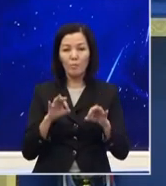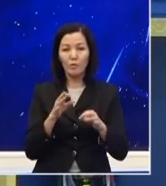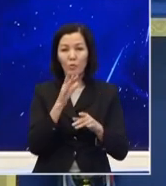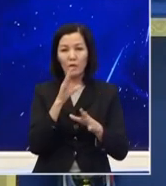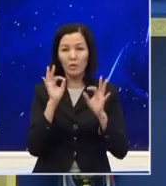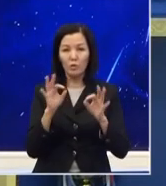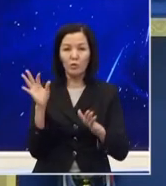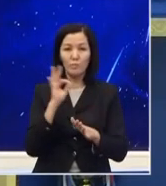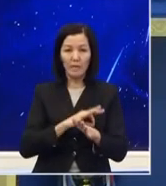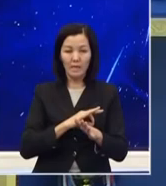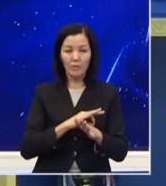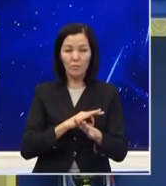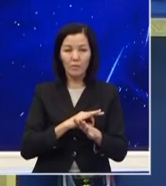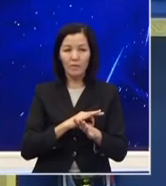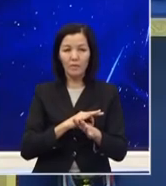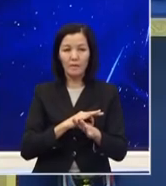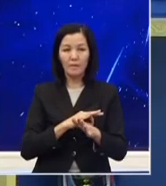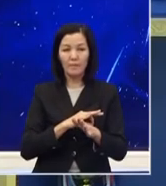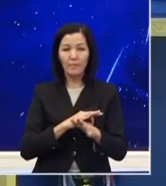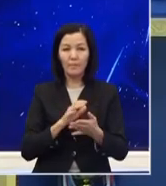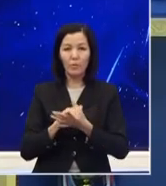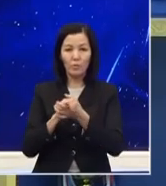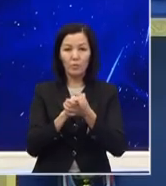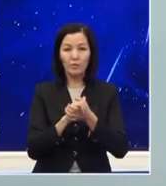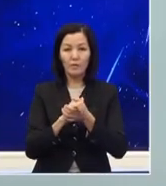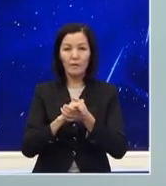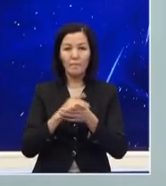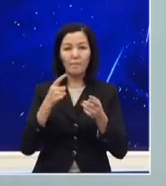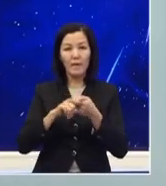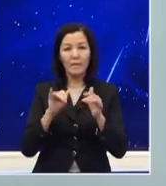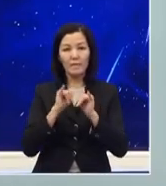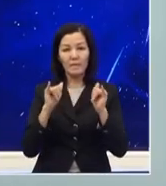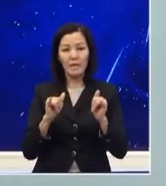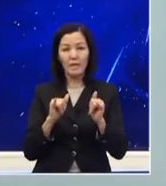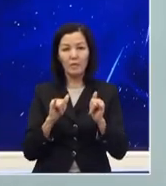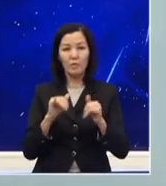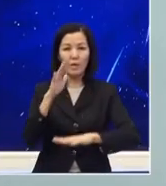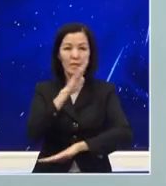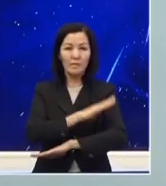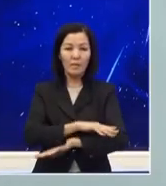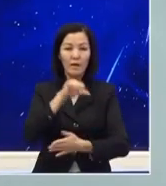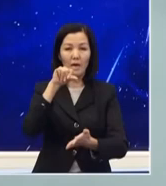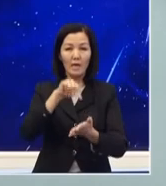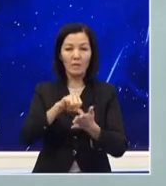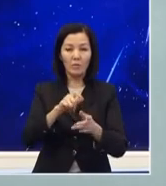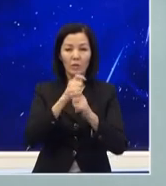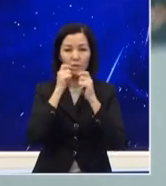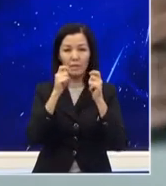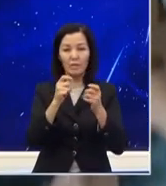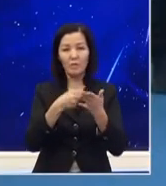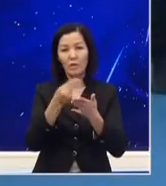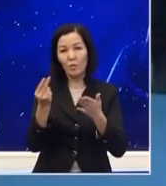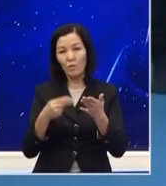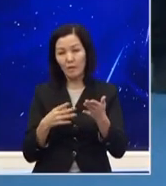пайдалану, және де достық қарым-қатынасын нығайту. Кездесу соңында шеберлік сабағына қатысушылар сыйлықтар қолтаңбалары